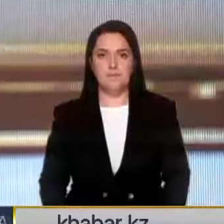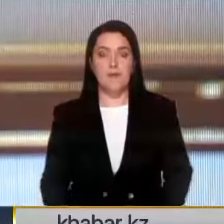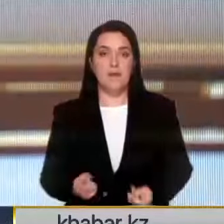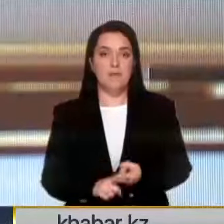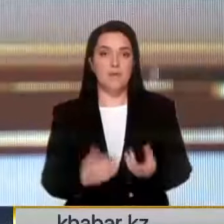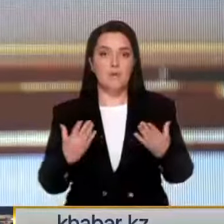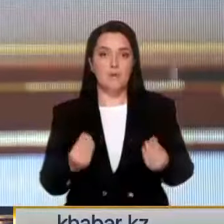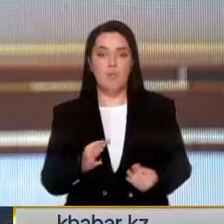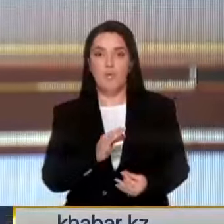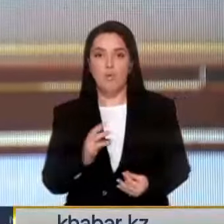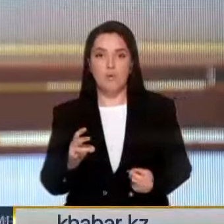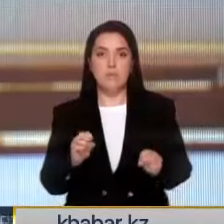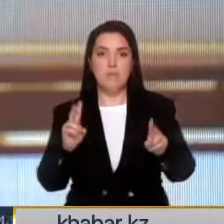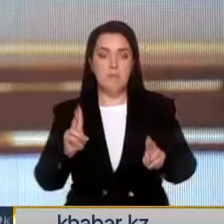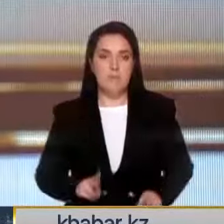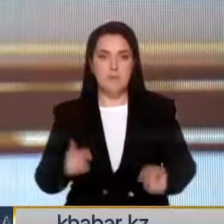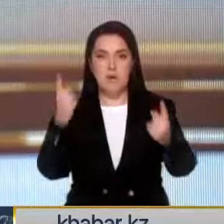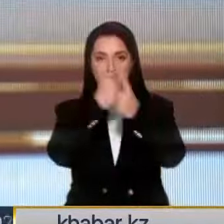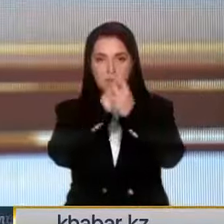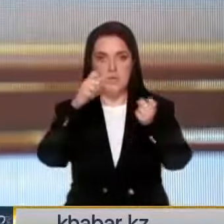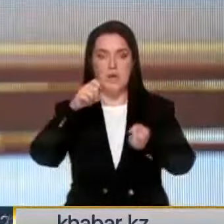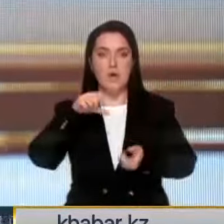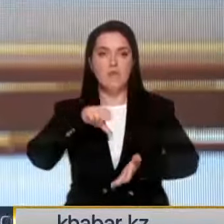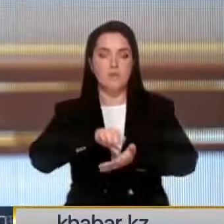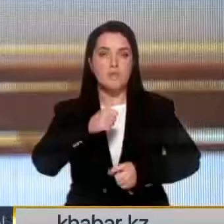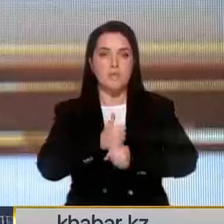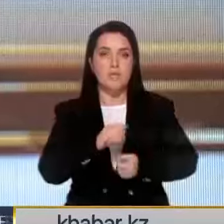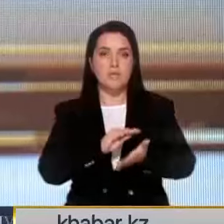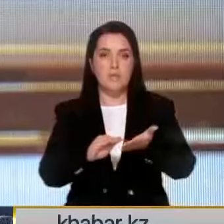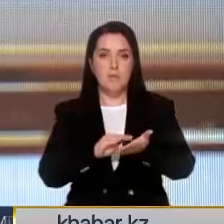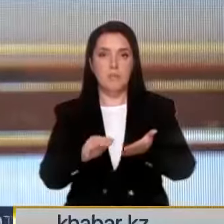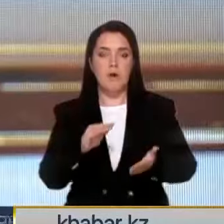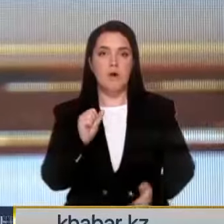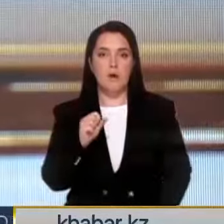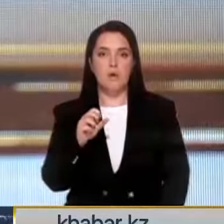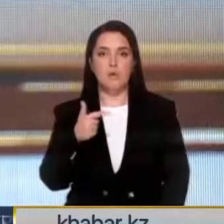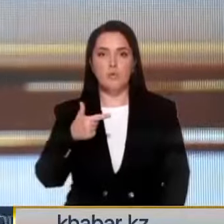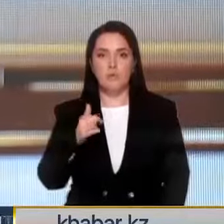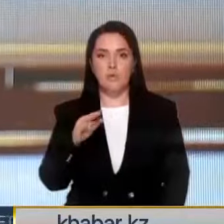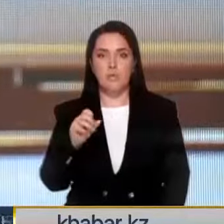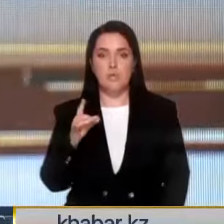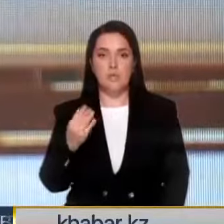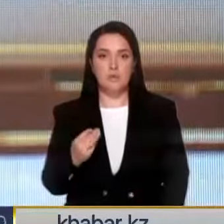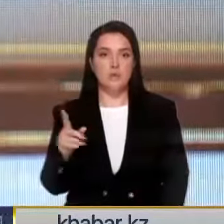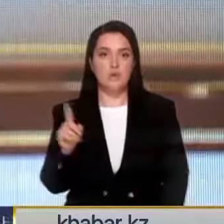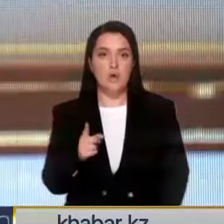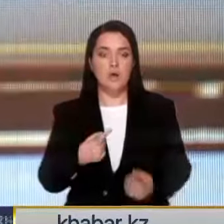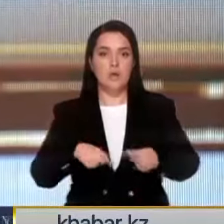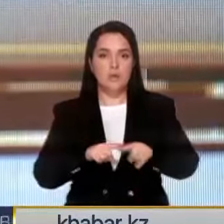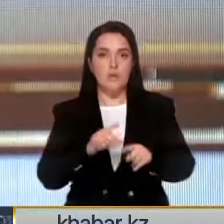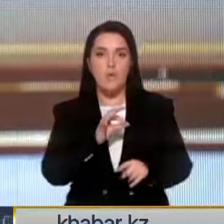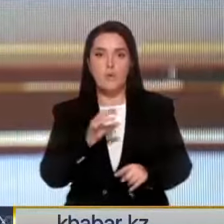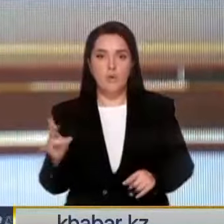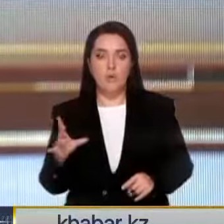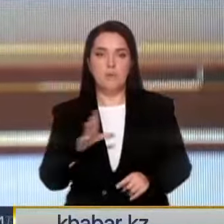В связи с Днем ООН со специальным посланием выступил генеральный секретарь организации Антонио Гутерриш. Он отметил, что Организация